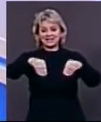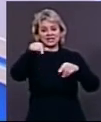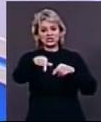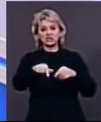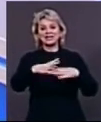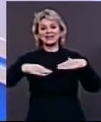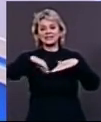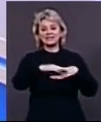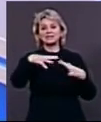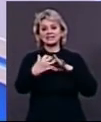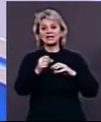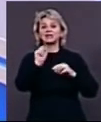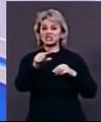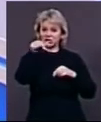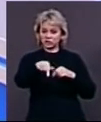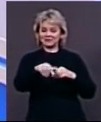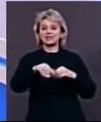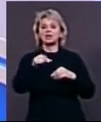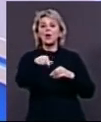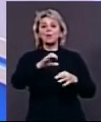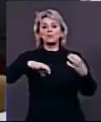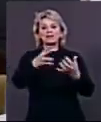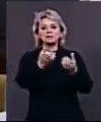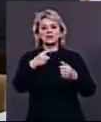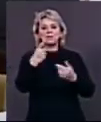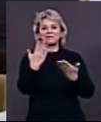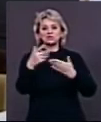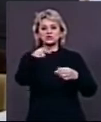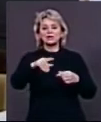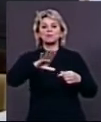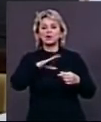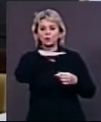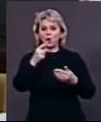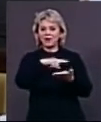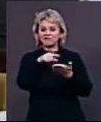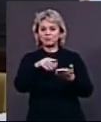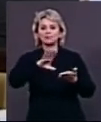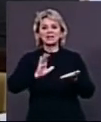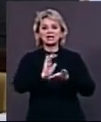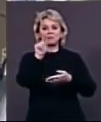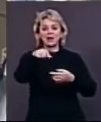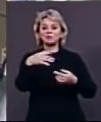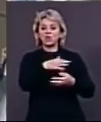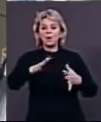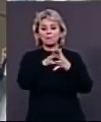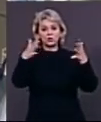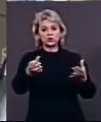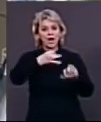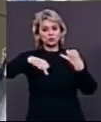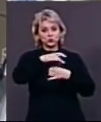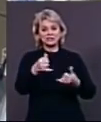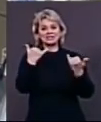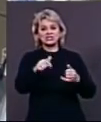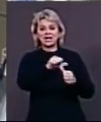на землях сельскохозяйственного назначения. Проект, принятый в первом чтении, вызвал вопросы и был отправлен на публичное обсуждение.